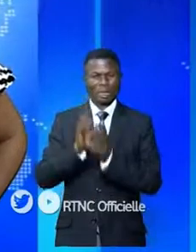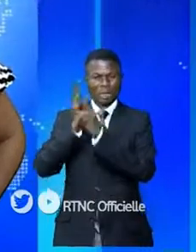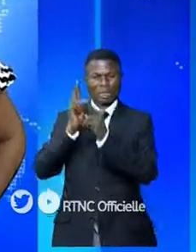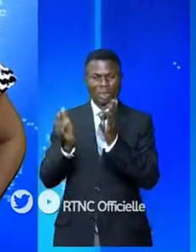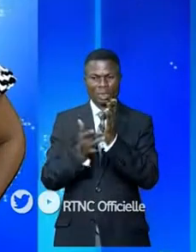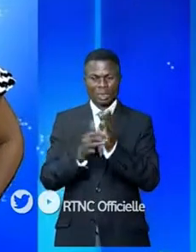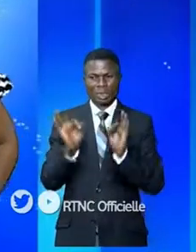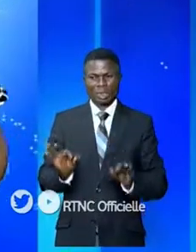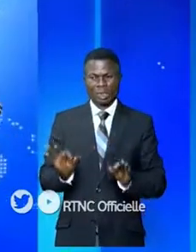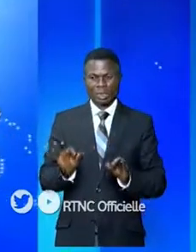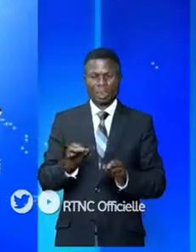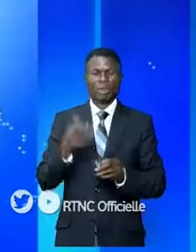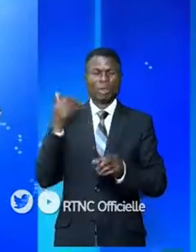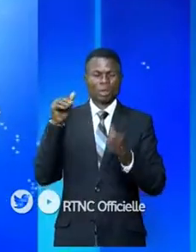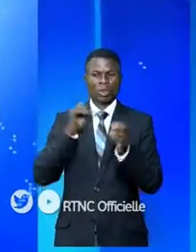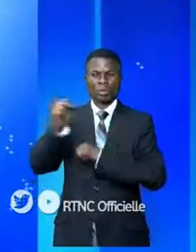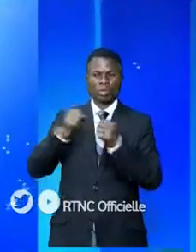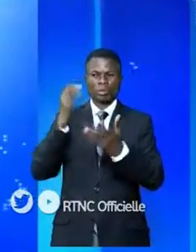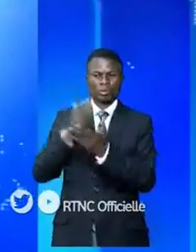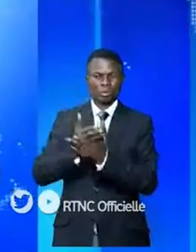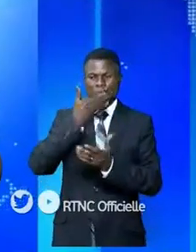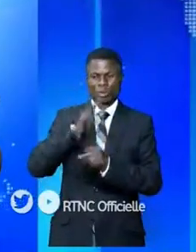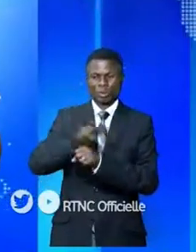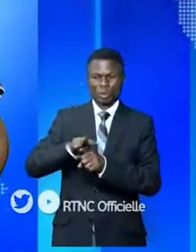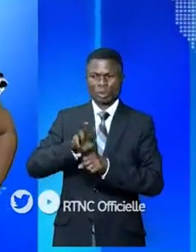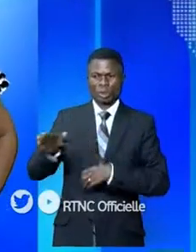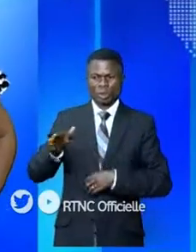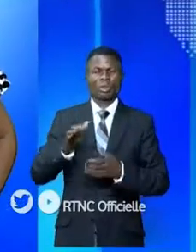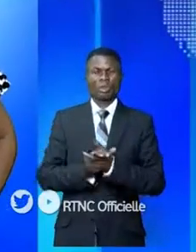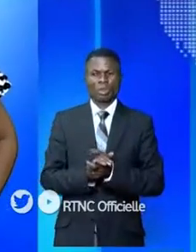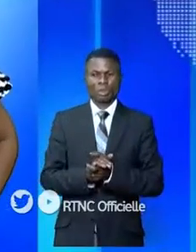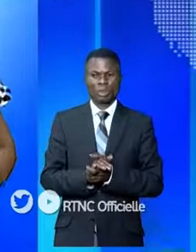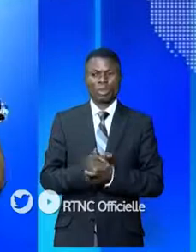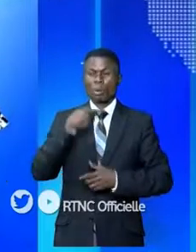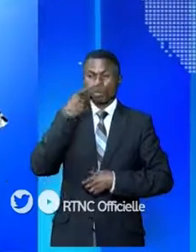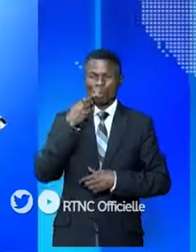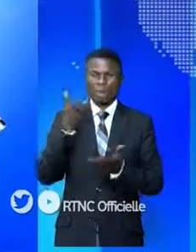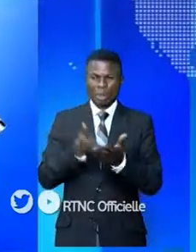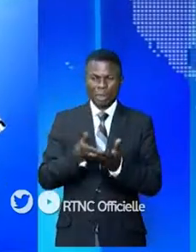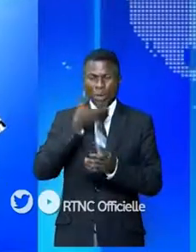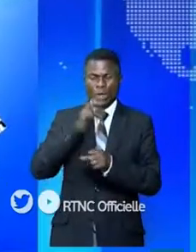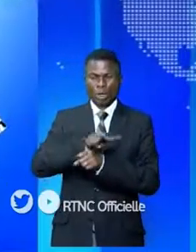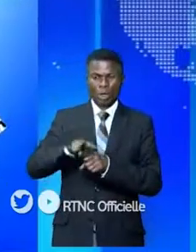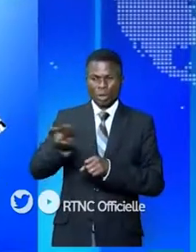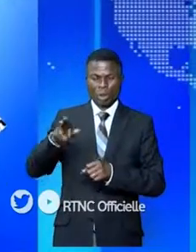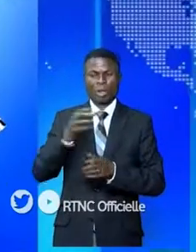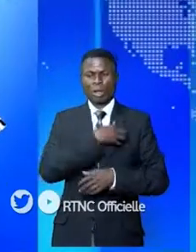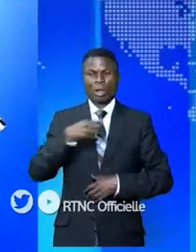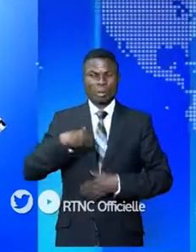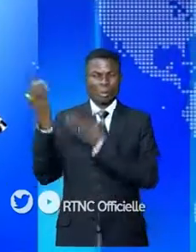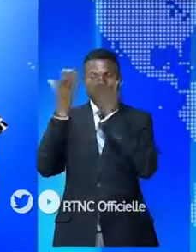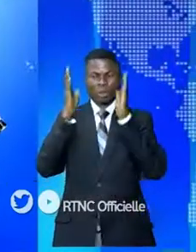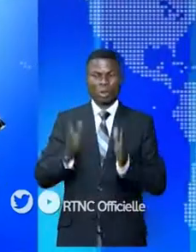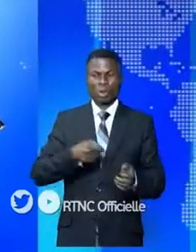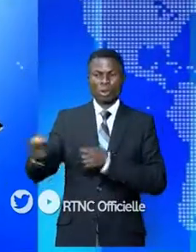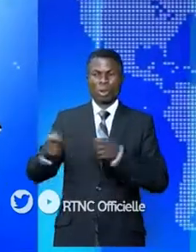secrétariat technique de lutte contre le coronavirus. Et puisque nous parlons du COVID-19, sachez que les femmes commerçantes du